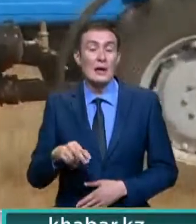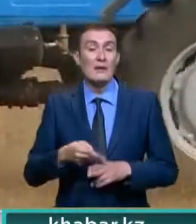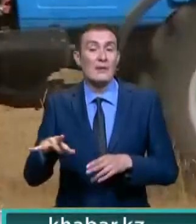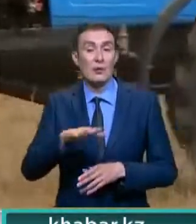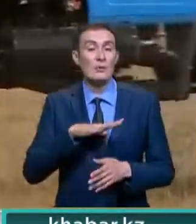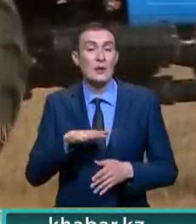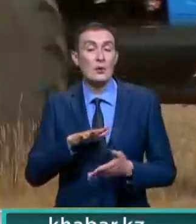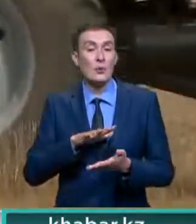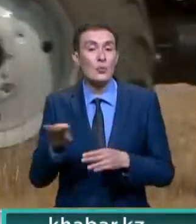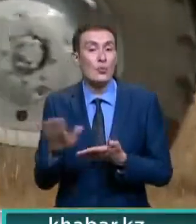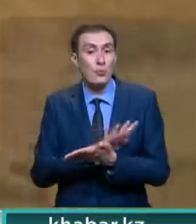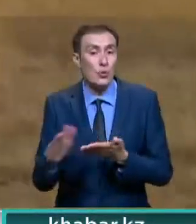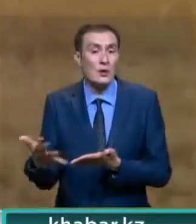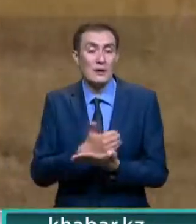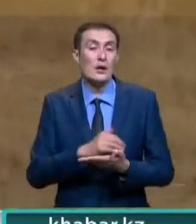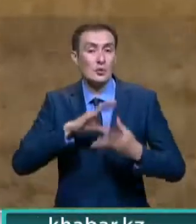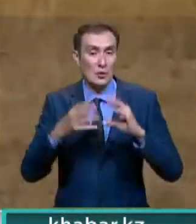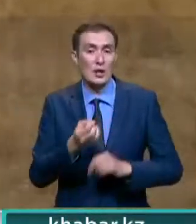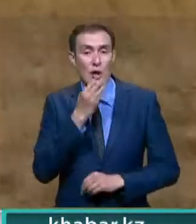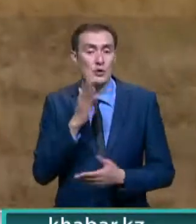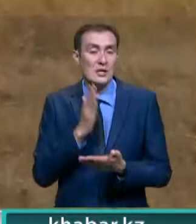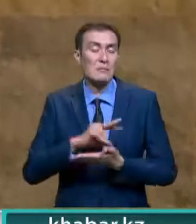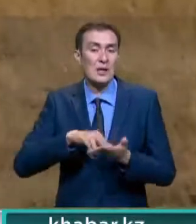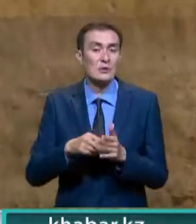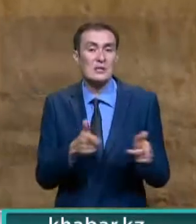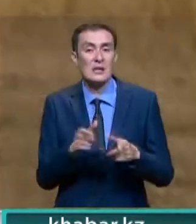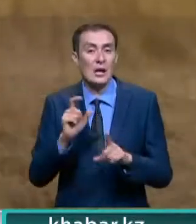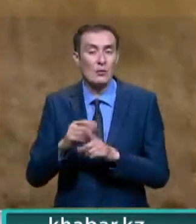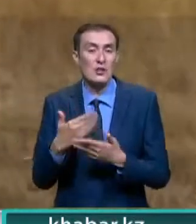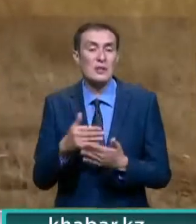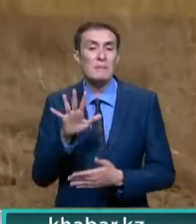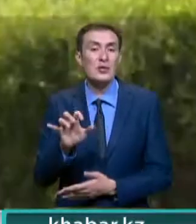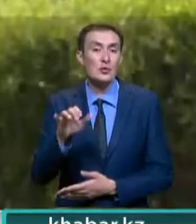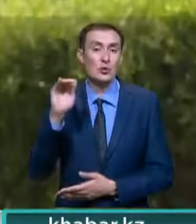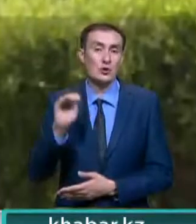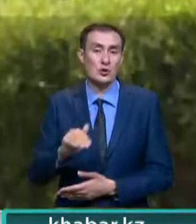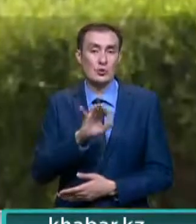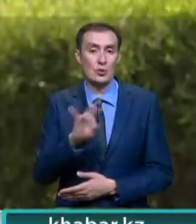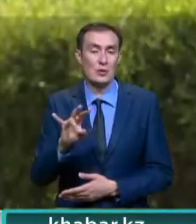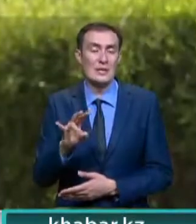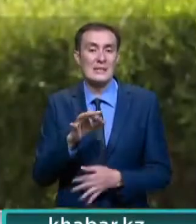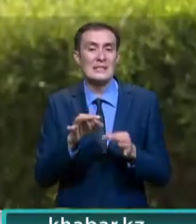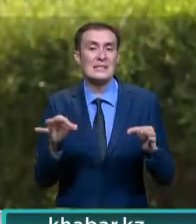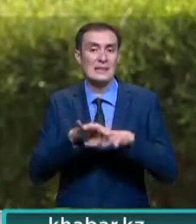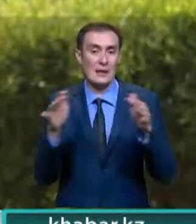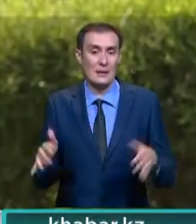района заняты уборкой. Результаты неплохие. Здесь планируют заготовить почти 500 000 тонн сена.